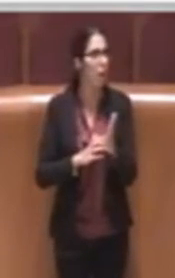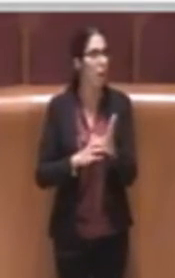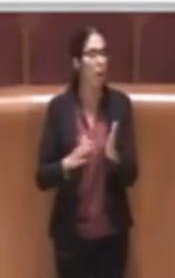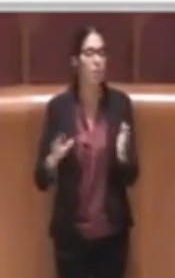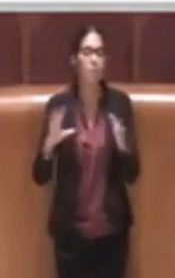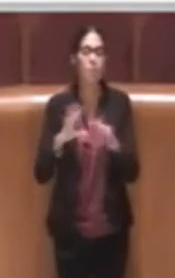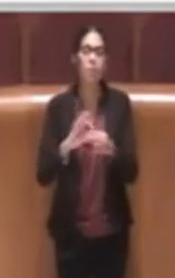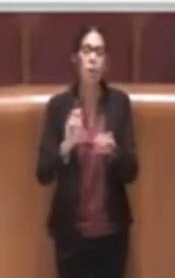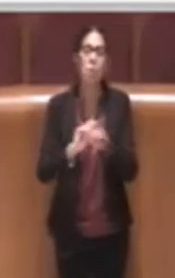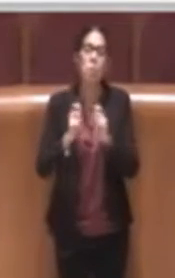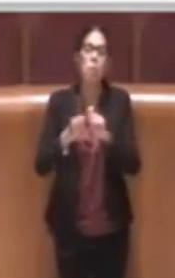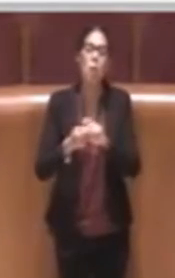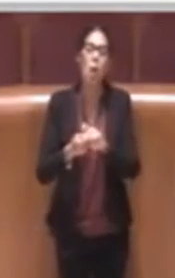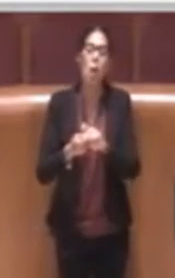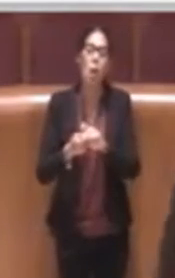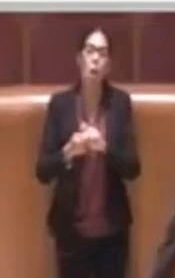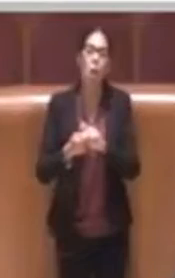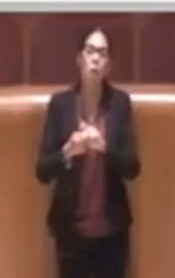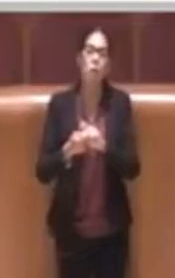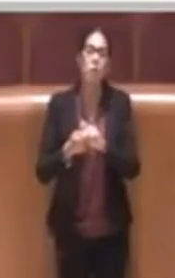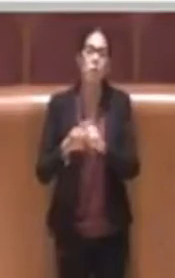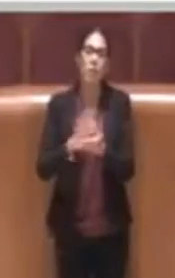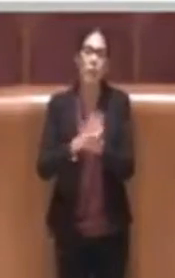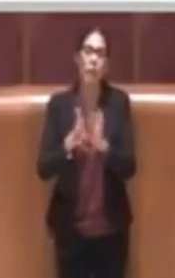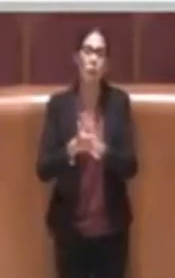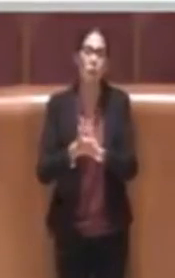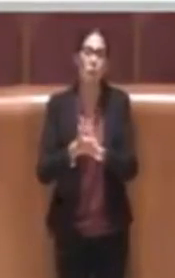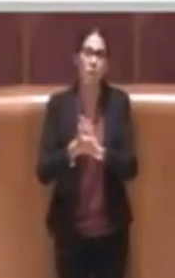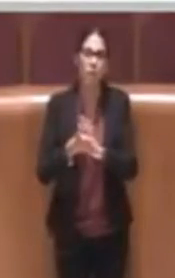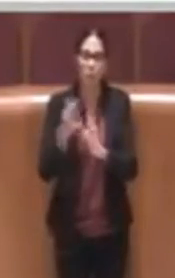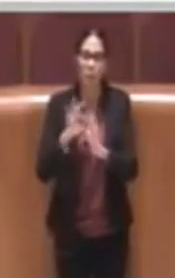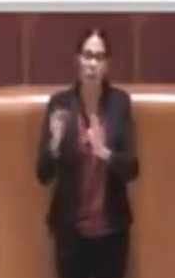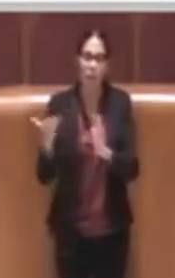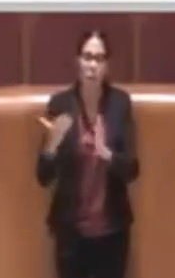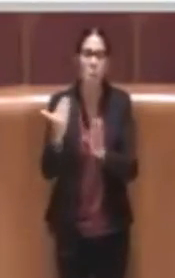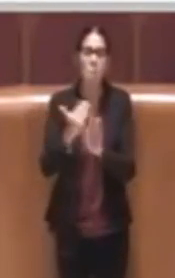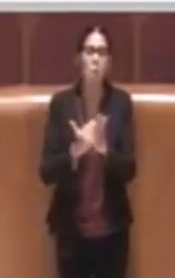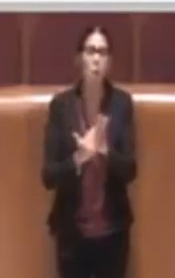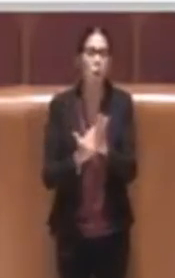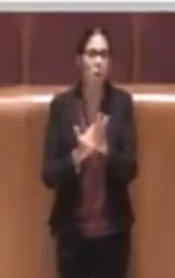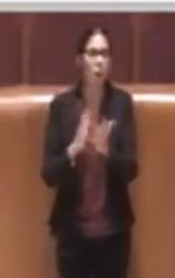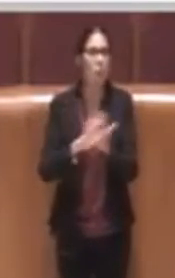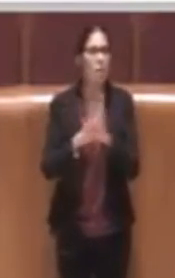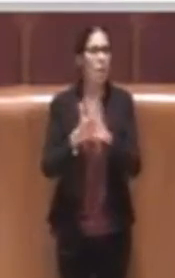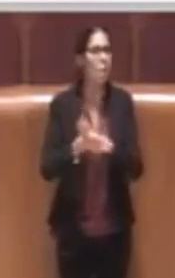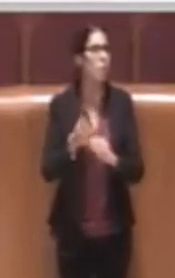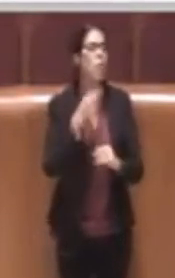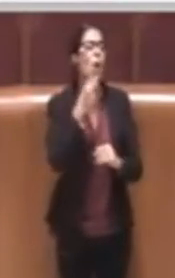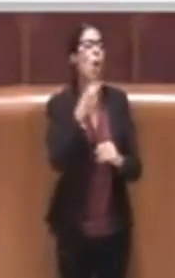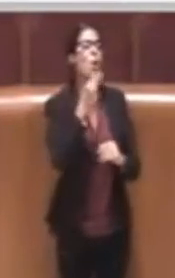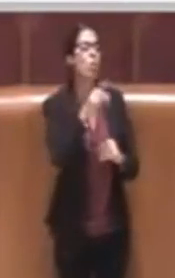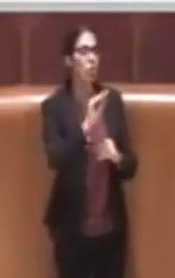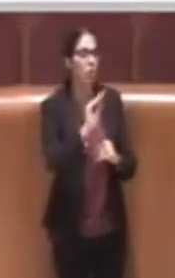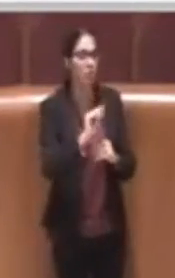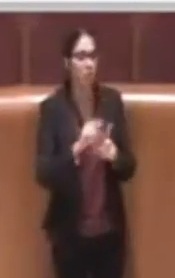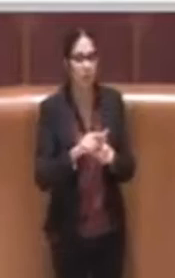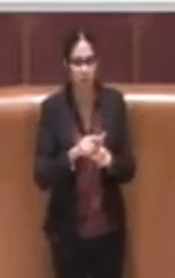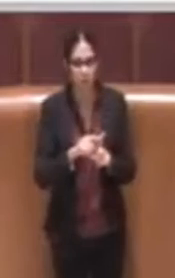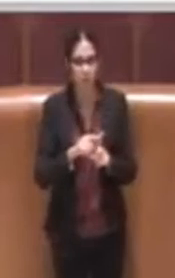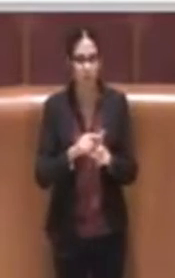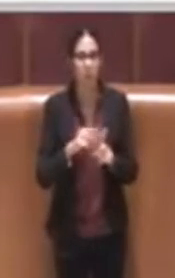modifica di una convenzione, in particolare del programma di trasformazione denominato Vigna